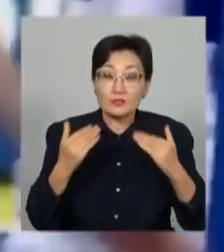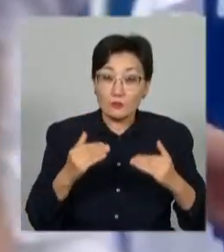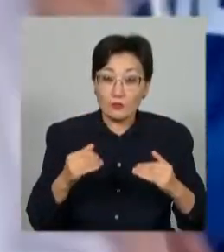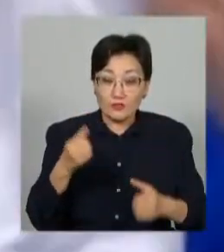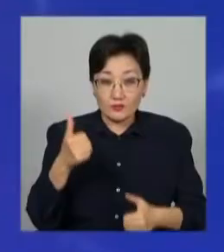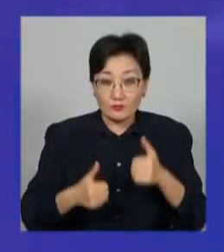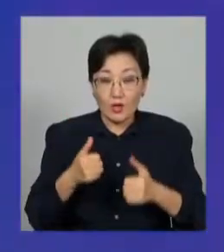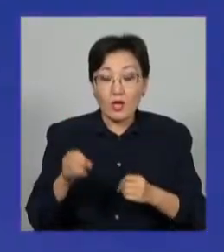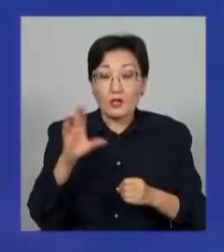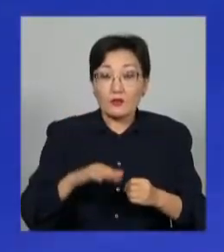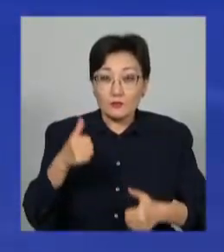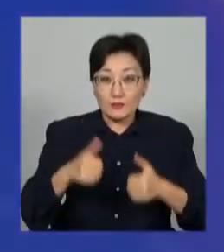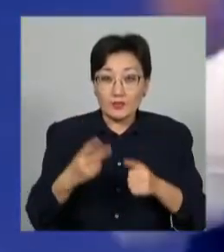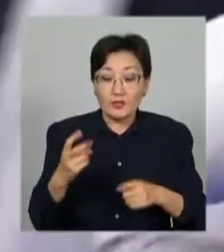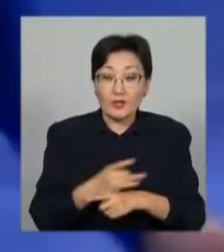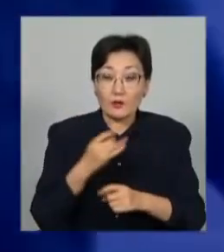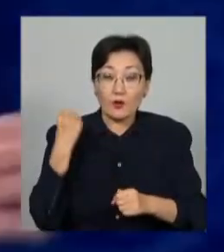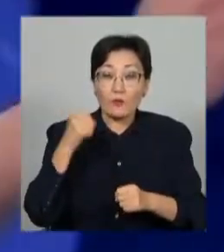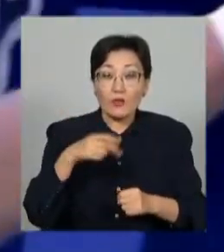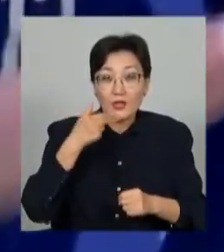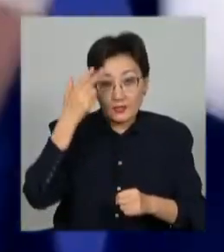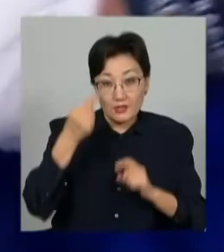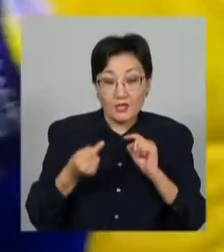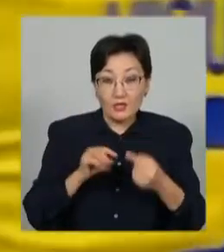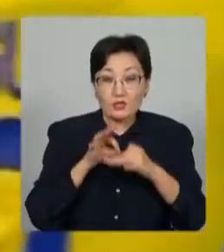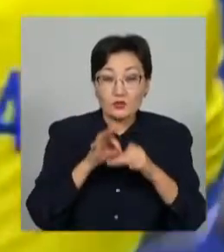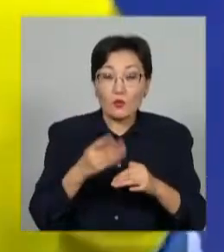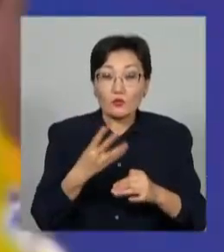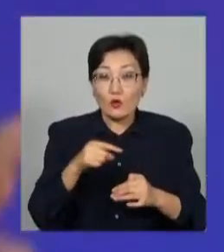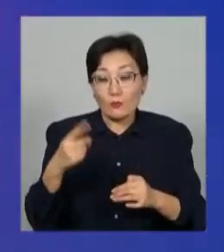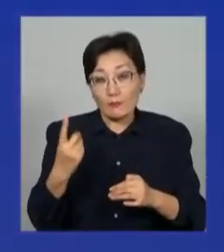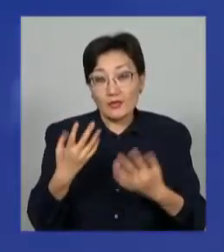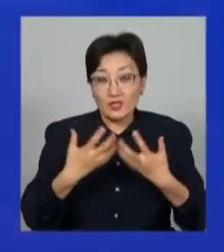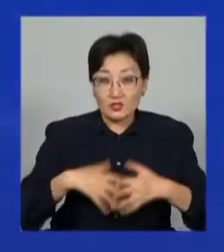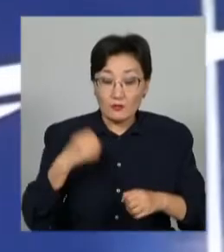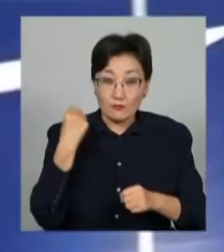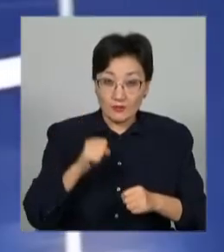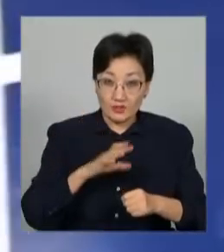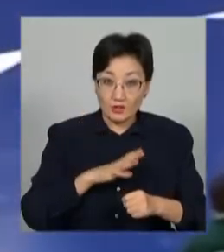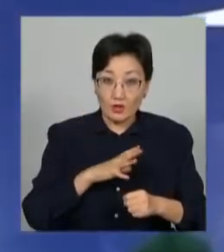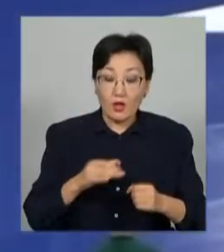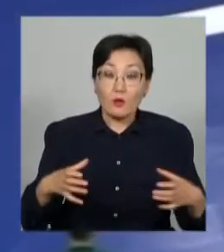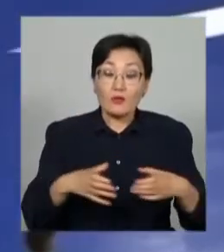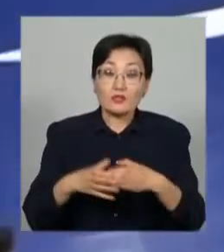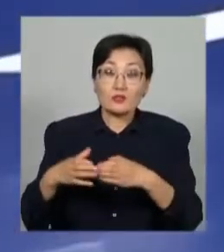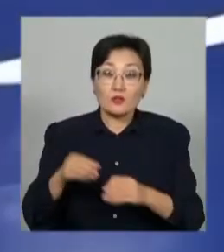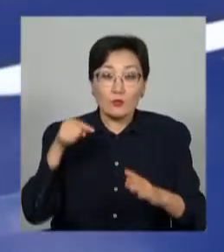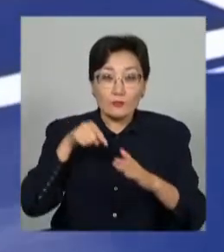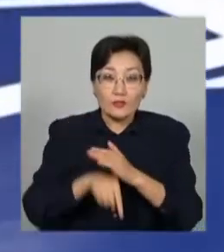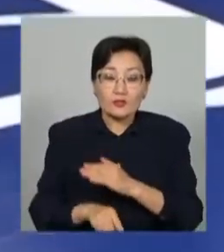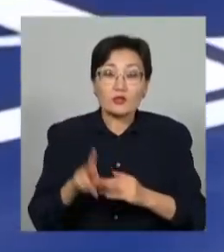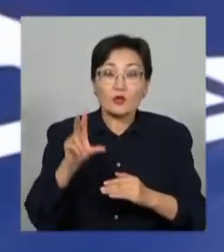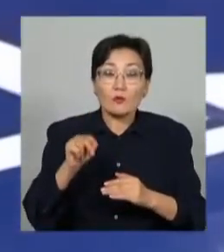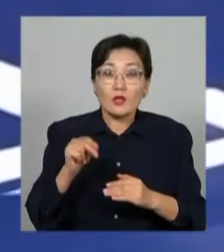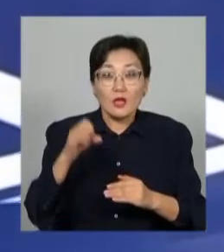ойынын Еуро додана 2 мәрте ұтқан Италияға қарсы өткізіп, 4-1 есебімен жеңіске жеткен еді. Ал құрамалардың гол соғу көрсеткіші